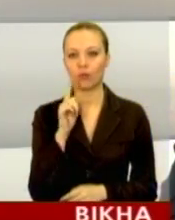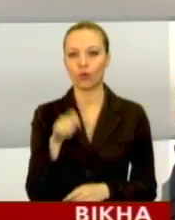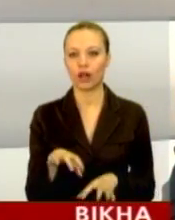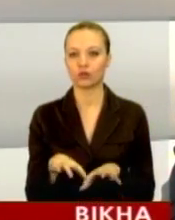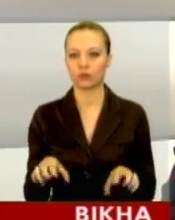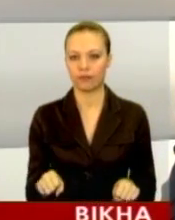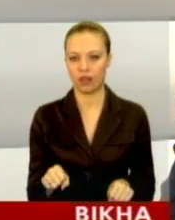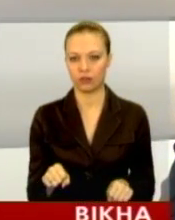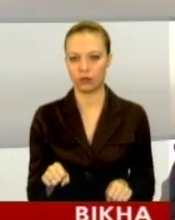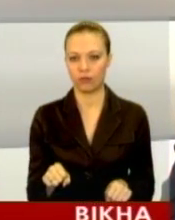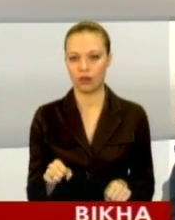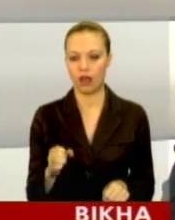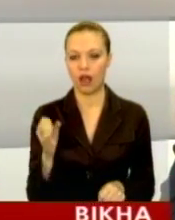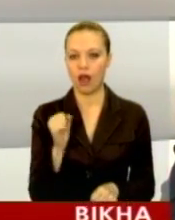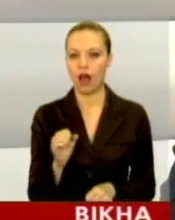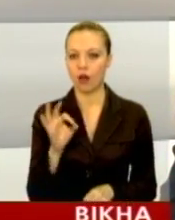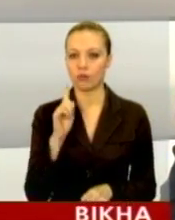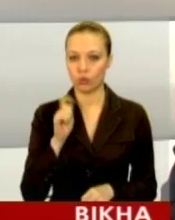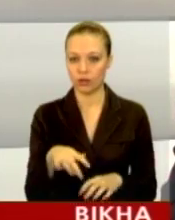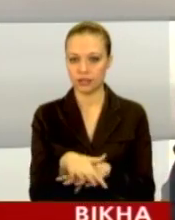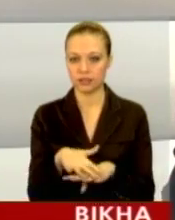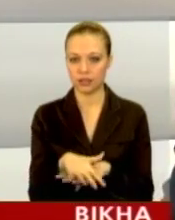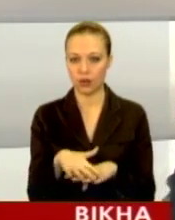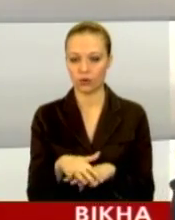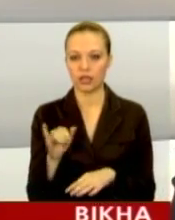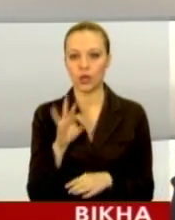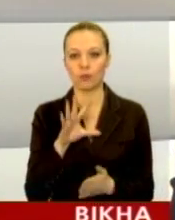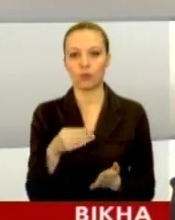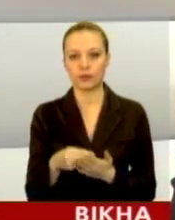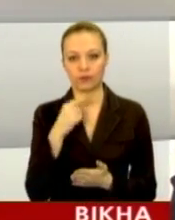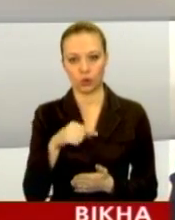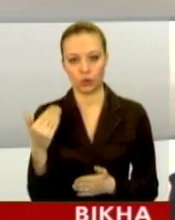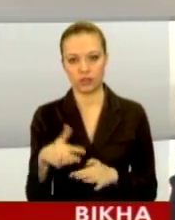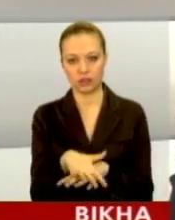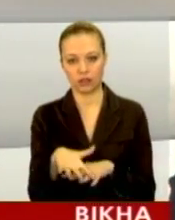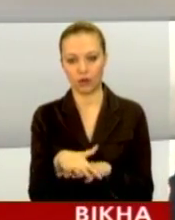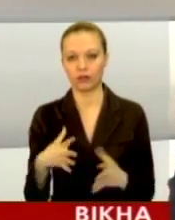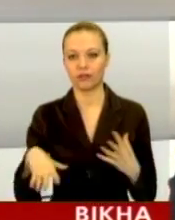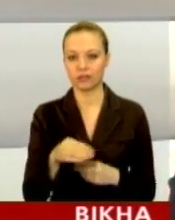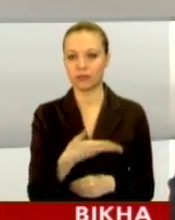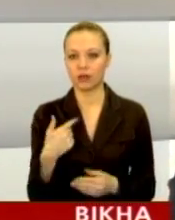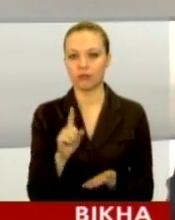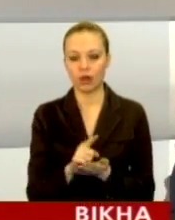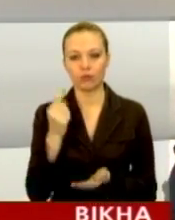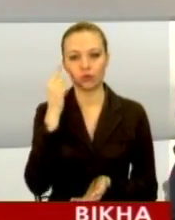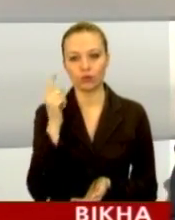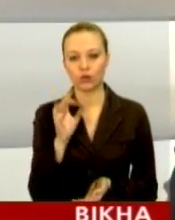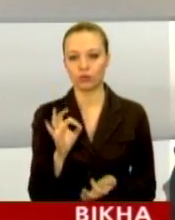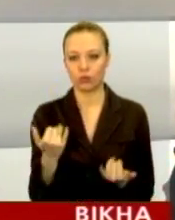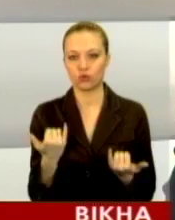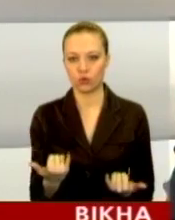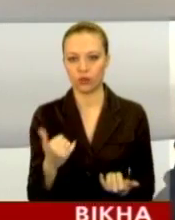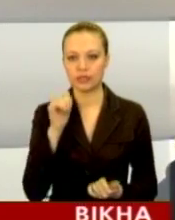владу, а про український народ і про свій російський народ. Всі ми маємо думати про